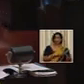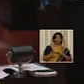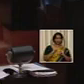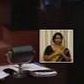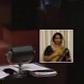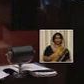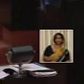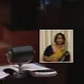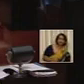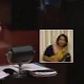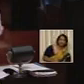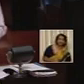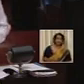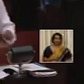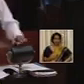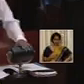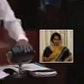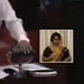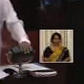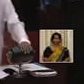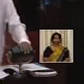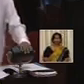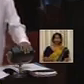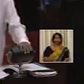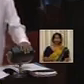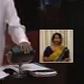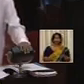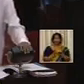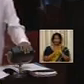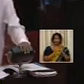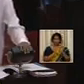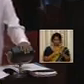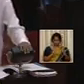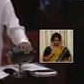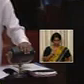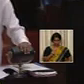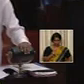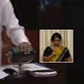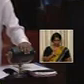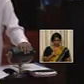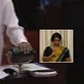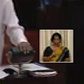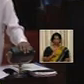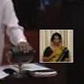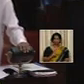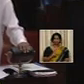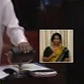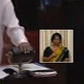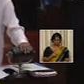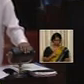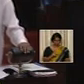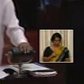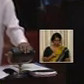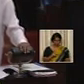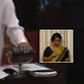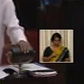නැහැ ඉන්දියාවේ ඩොලර් 3.23කට අලෙවි වූ නැනෝ දියර පොහොර මිලිලීටර් 500ක් ශ්‍රී